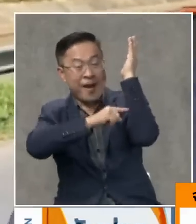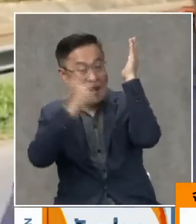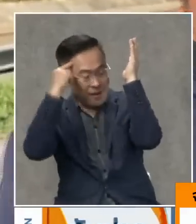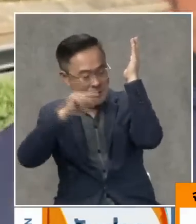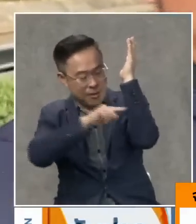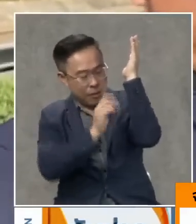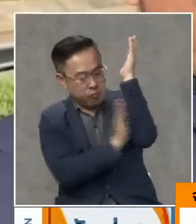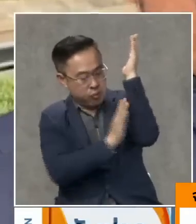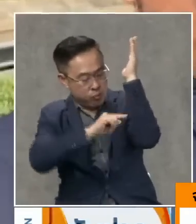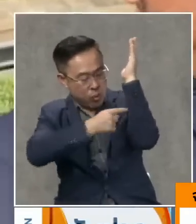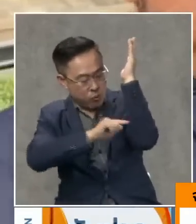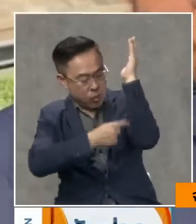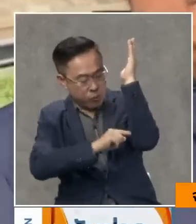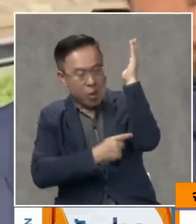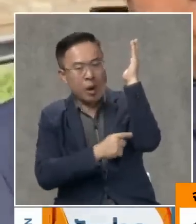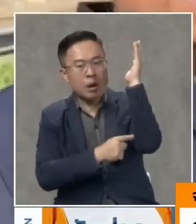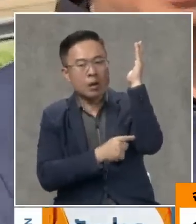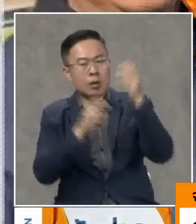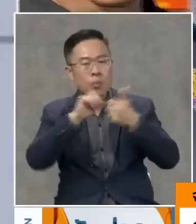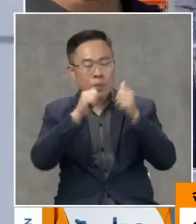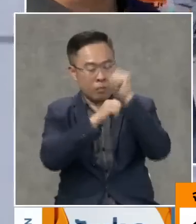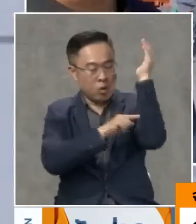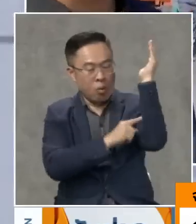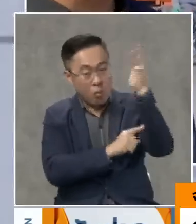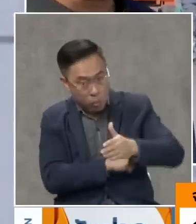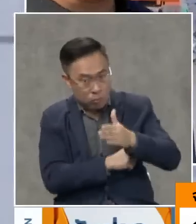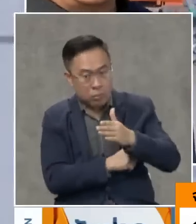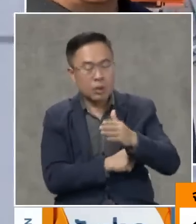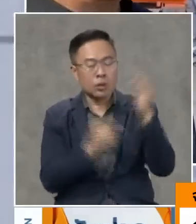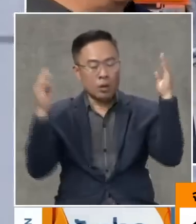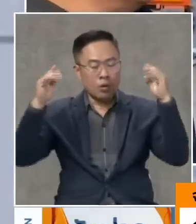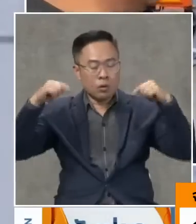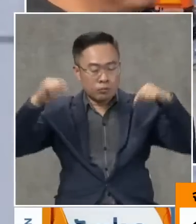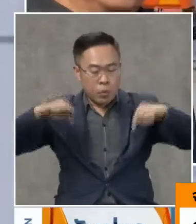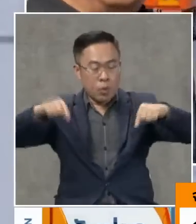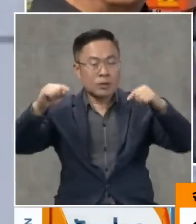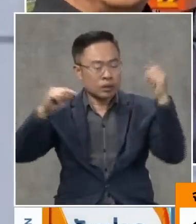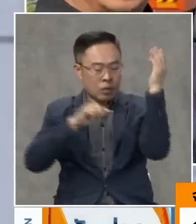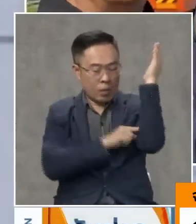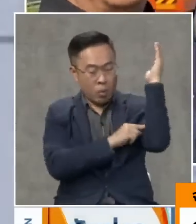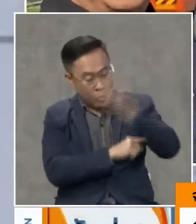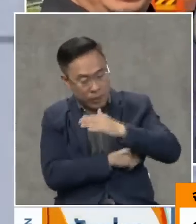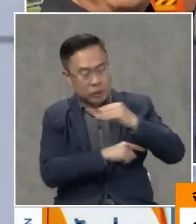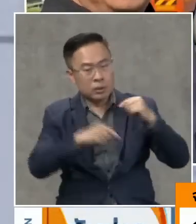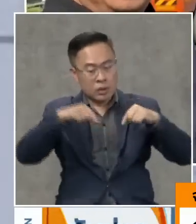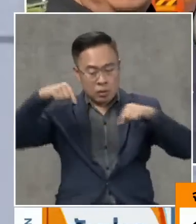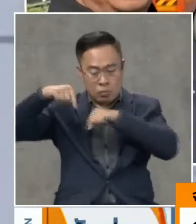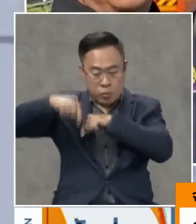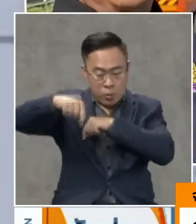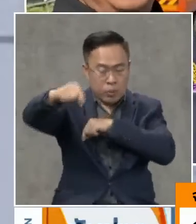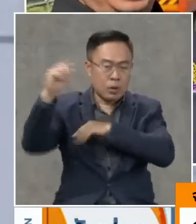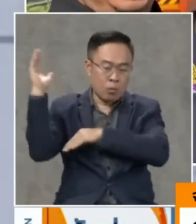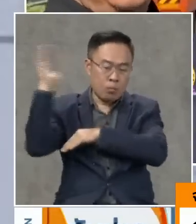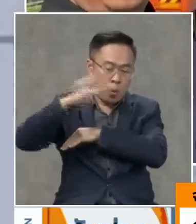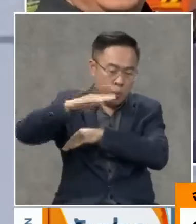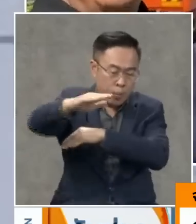าต้นแรกเนี่ยล้มนะครับแล้วก็ดึงเอาสายแรงสูงนะครับพาให้เสาอีก10ต้นล้มตามไปด้วยนะครับทำให้เกิด